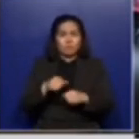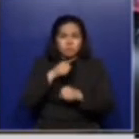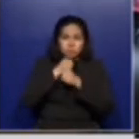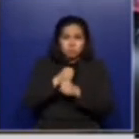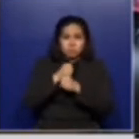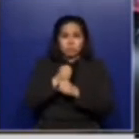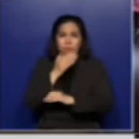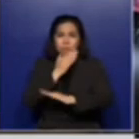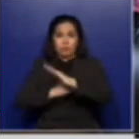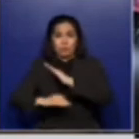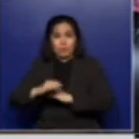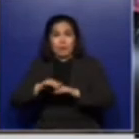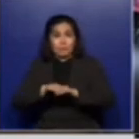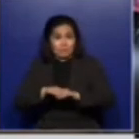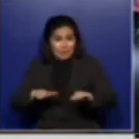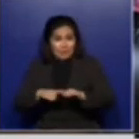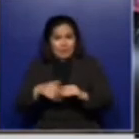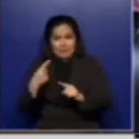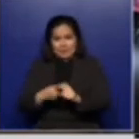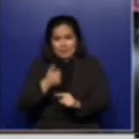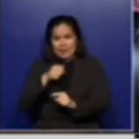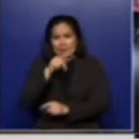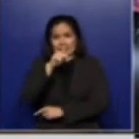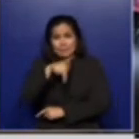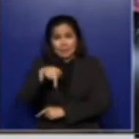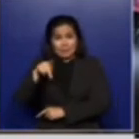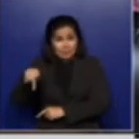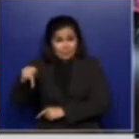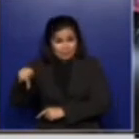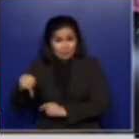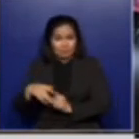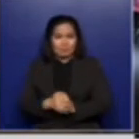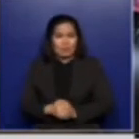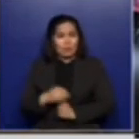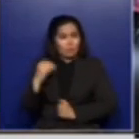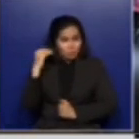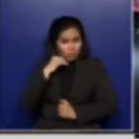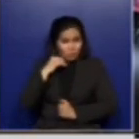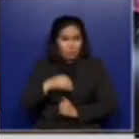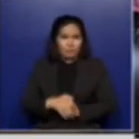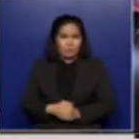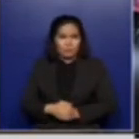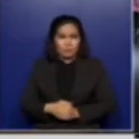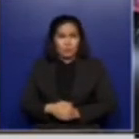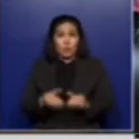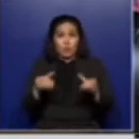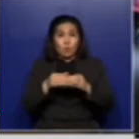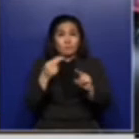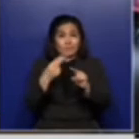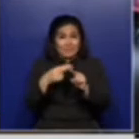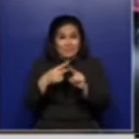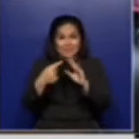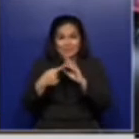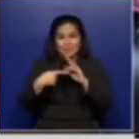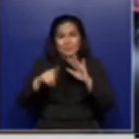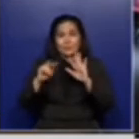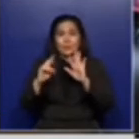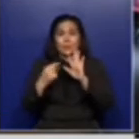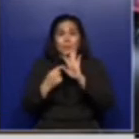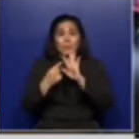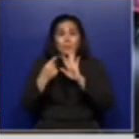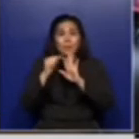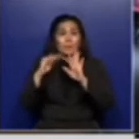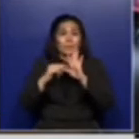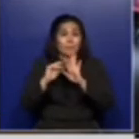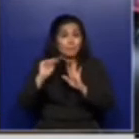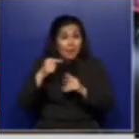ได้รับเดือนละ 1,000 บาทกลุ่มคนเปราะบางก็คือเด็กคนแก่แล้วก็คนผู้ป่วยติดเตียงเนี่ยนะครับเดือนนี้ก็คือเดือนสุดท้